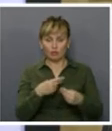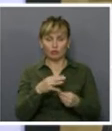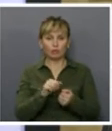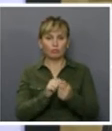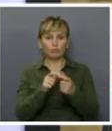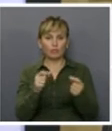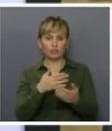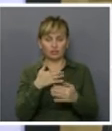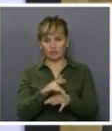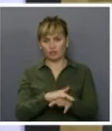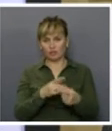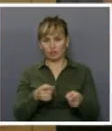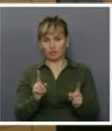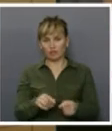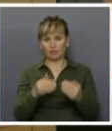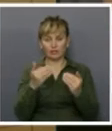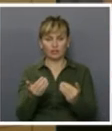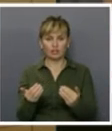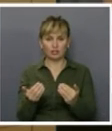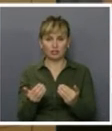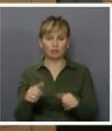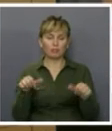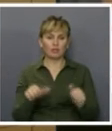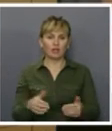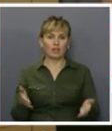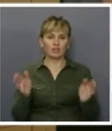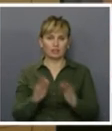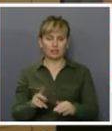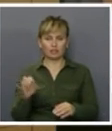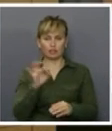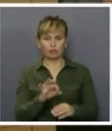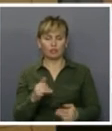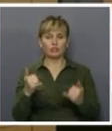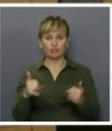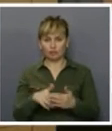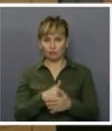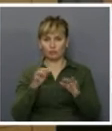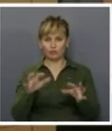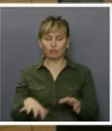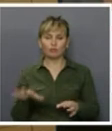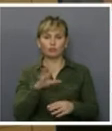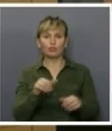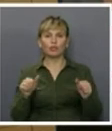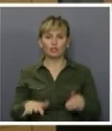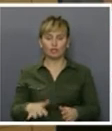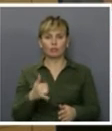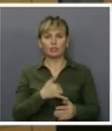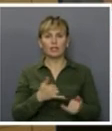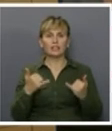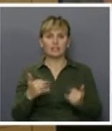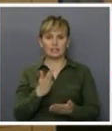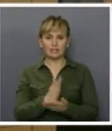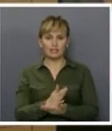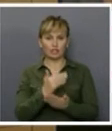фискального, ну, извините, тогда, значит, ваши, скажем так, права остаются не у дел. Сейчас с новым законом это все решается, потому что у нас сейчас уже